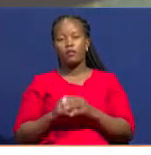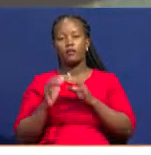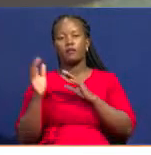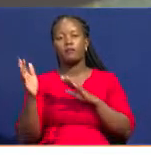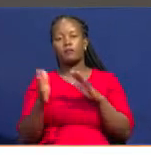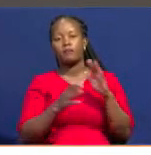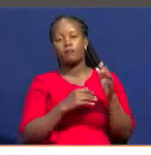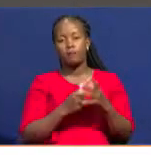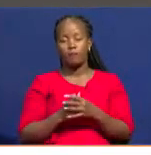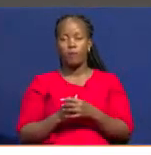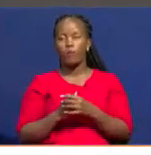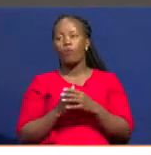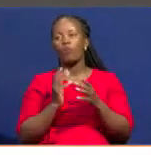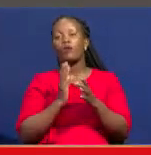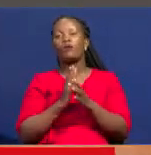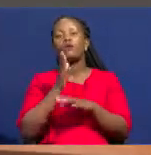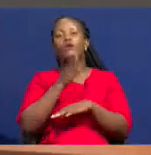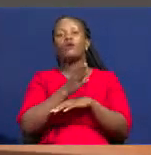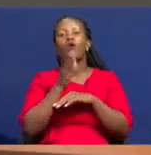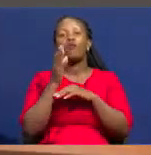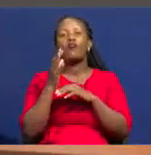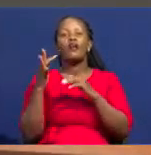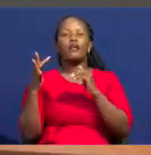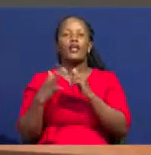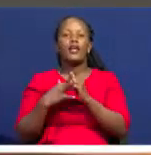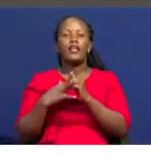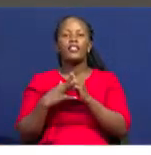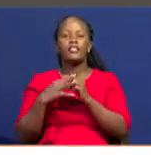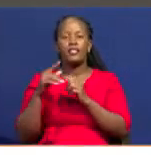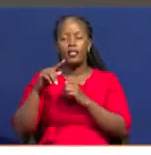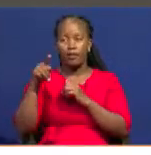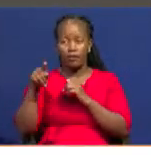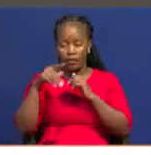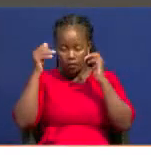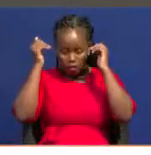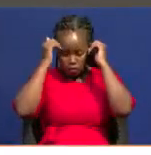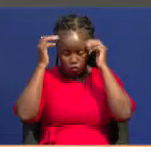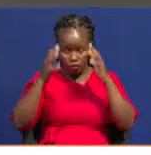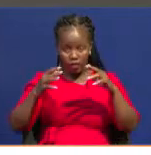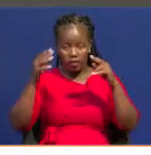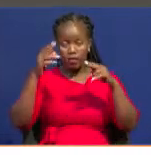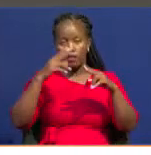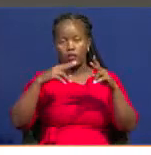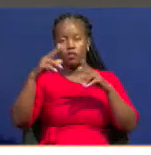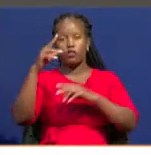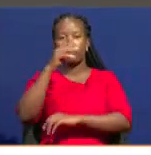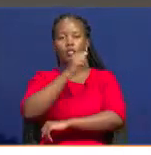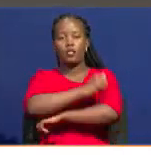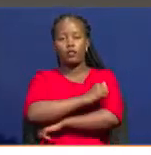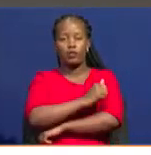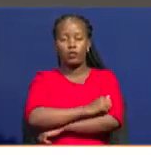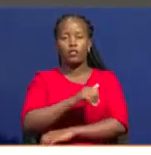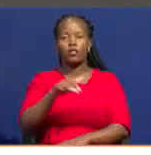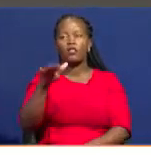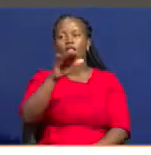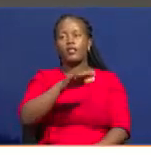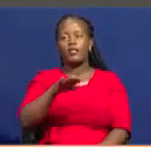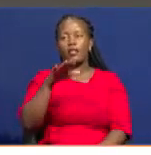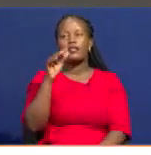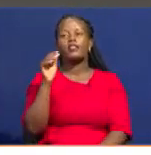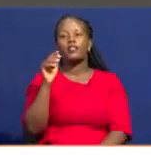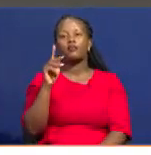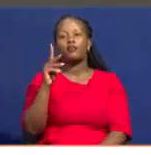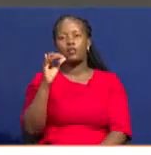Kwingineko ni kwamba zaidi ya wasichana 8,000 wa shule za msingi na sekondari katika maeneo ya Kipkelion Mashariki,